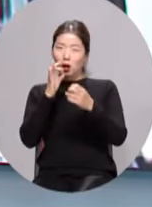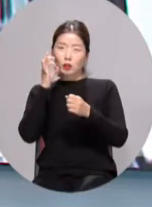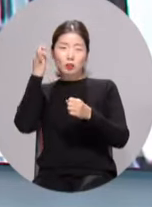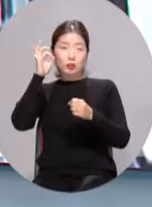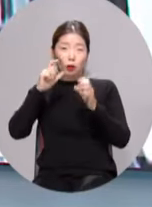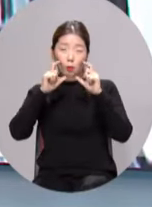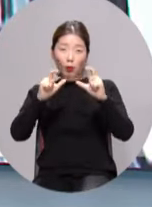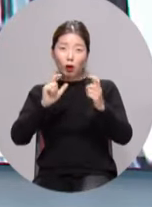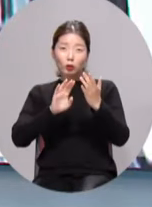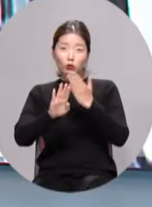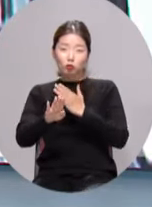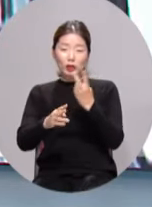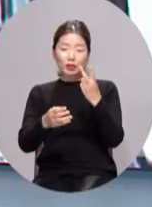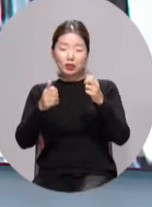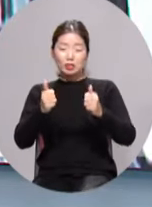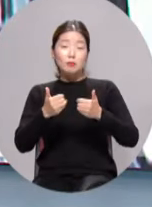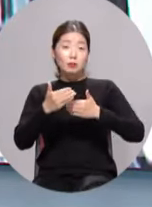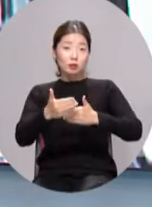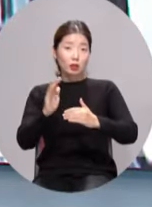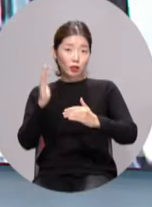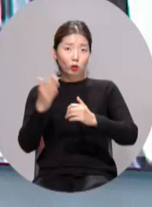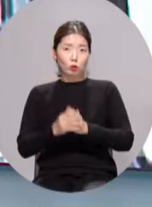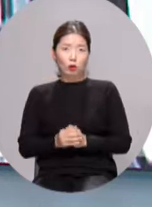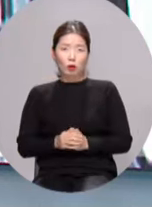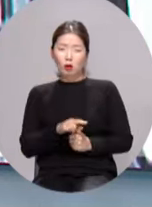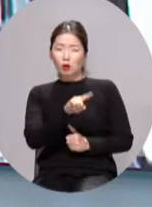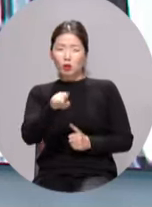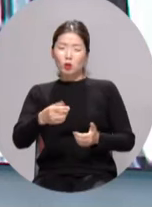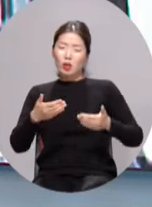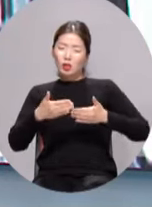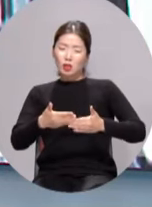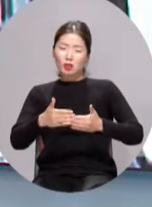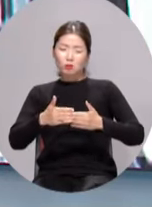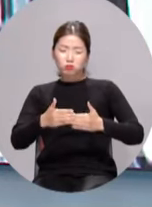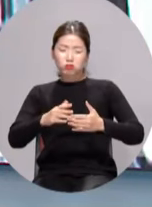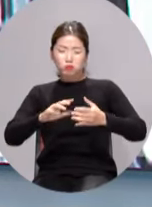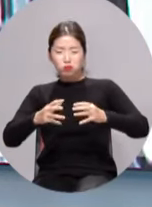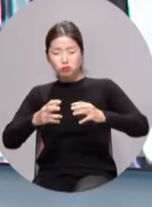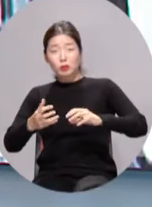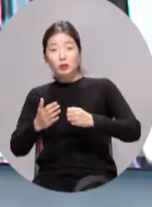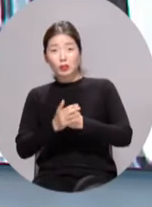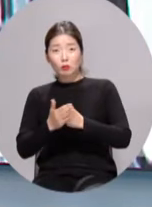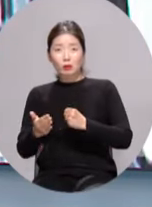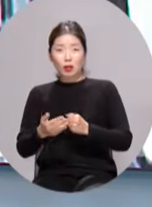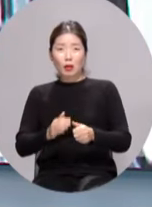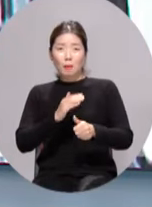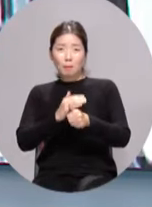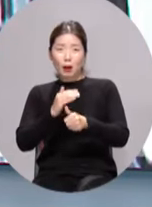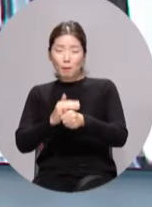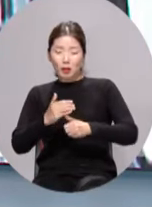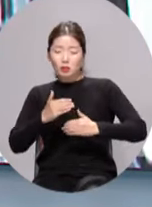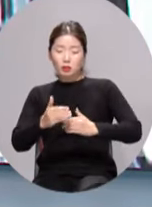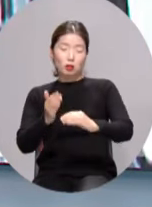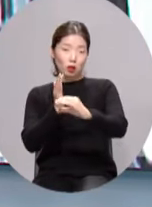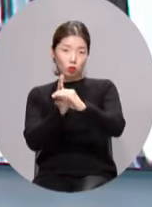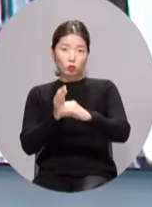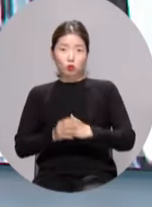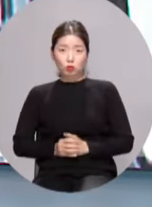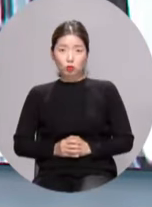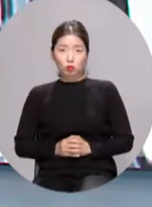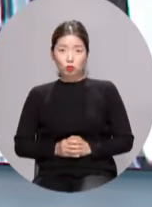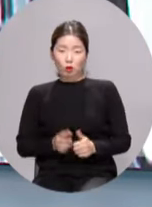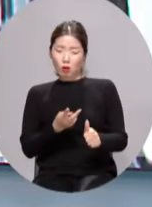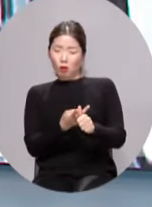선고된 뒤 이심 재판이 진행되면서 축협이 마비될 판국이어서 조합장 해임이 추진되고 있는데요